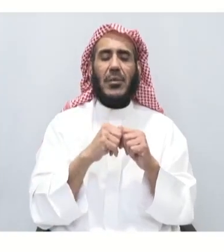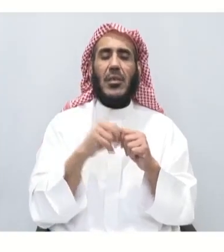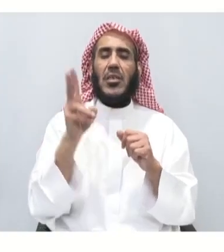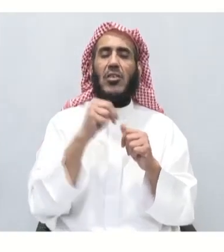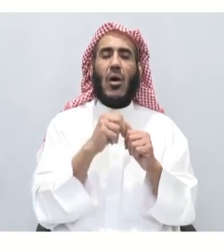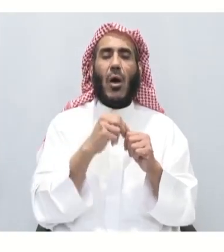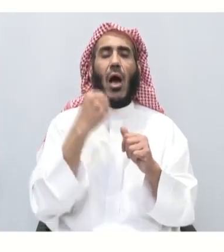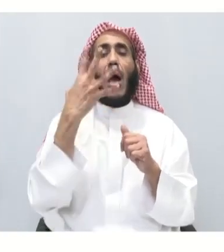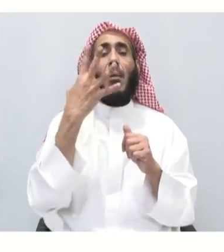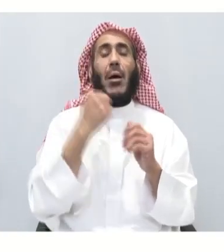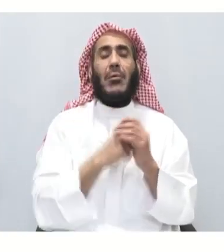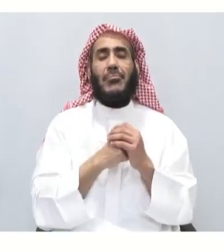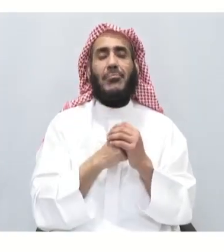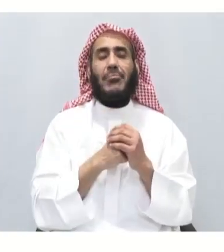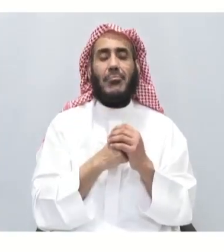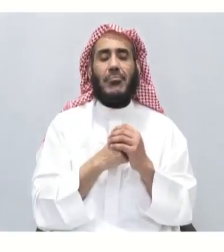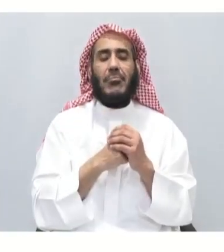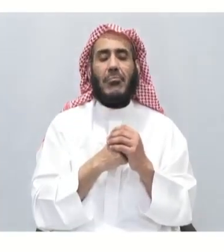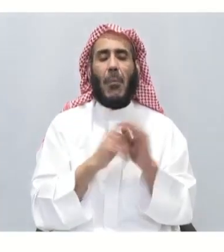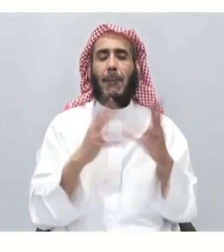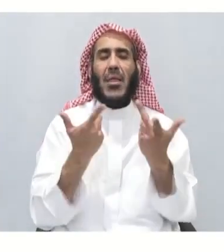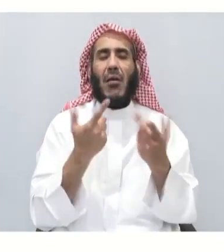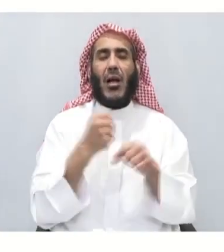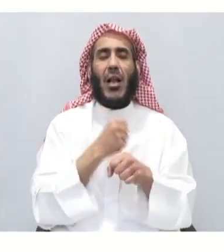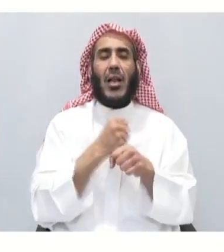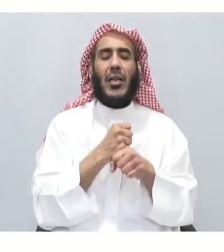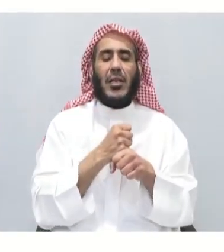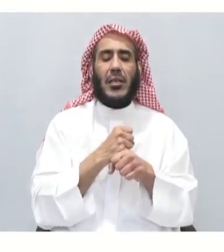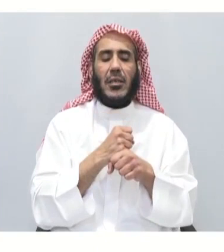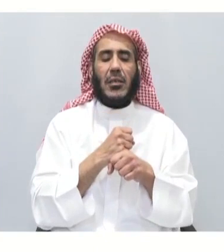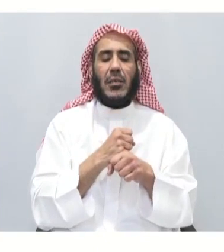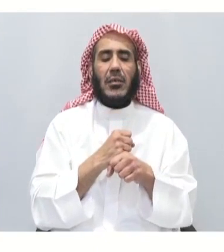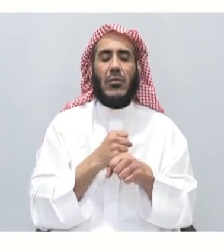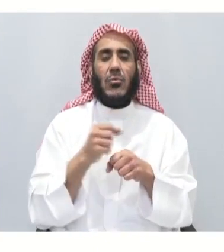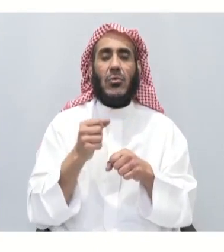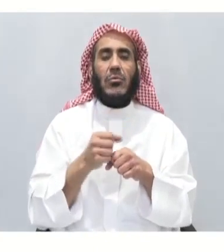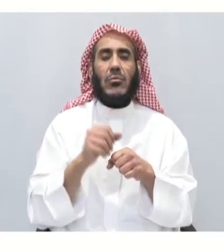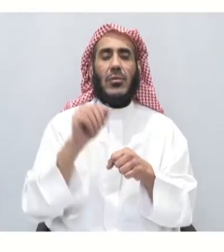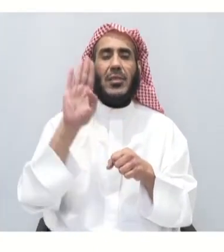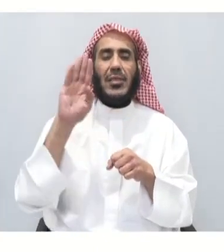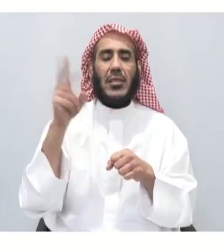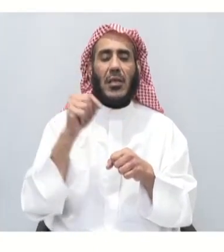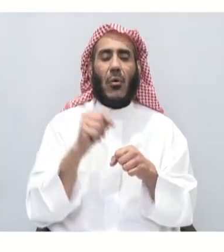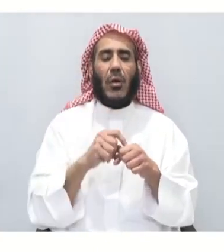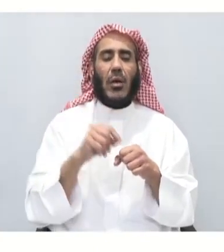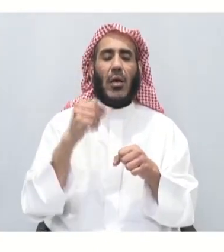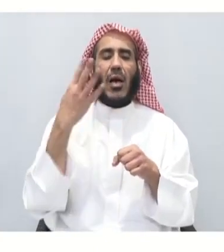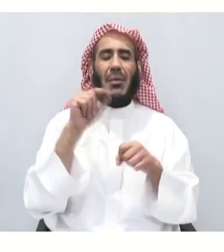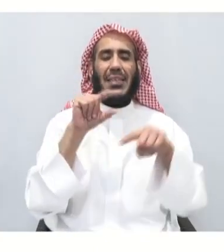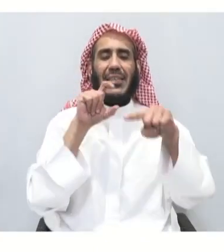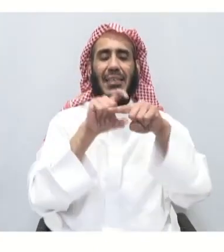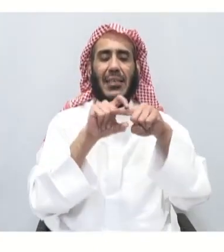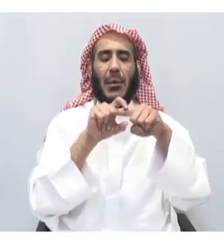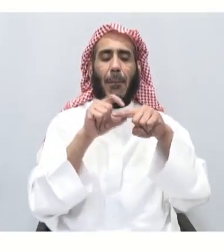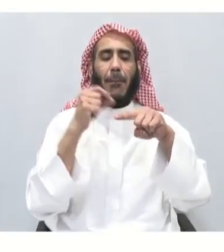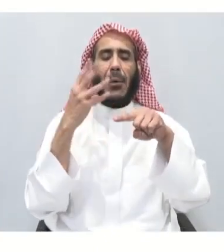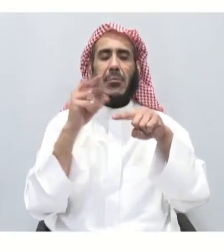يساوي 4 ماذا افعل اقسم صح اقسم